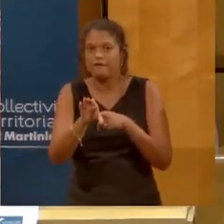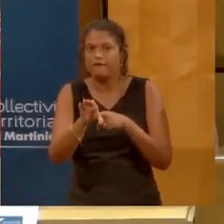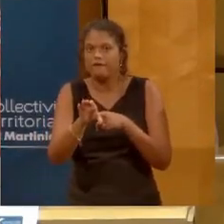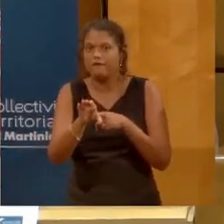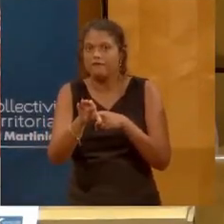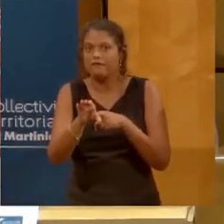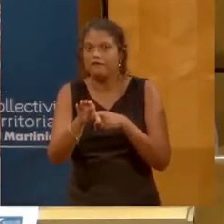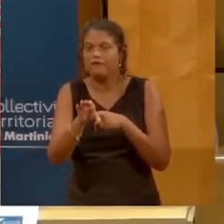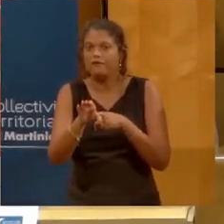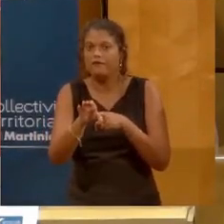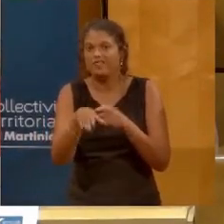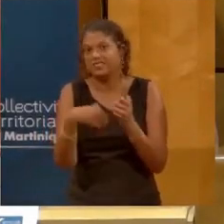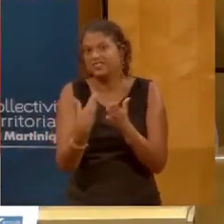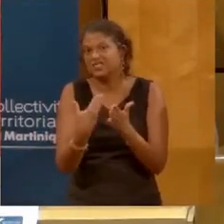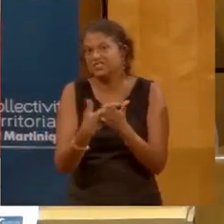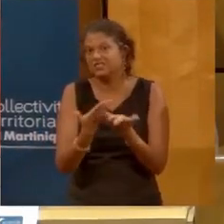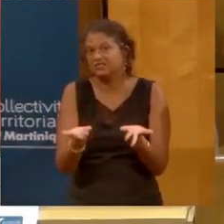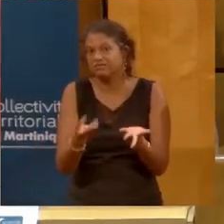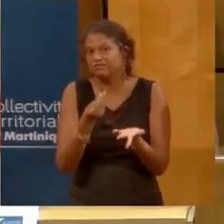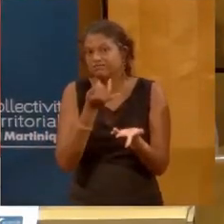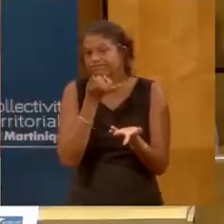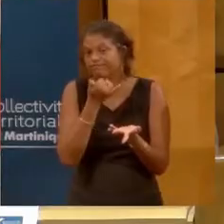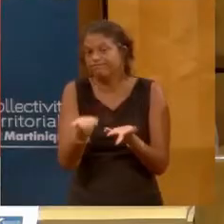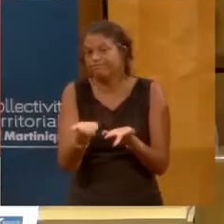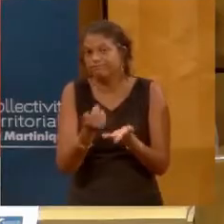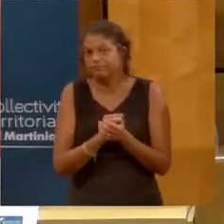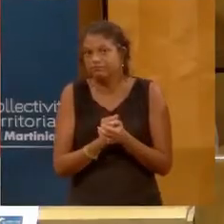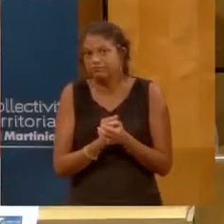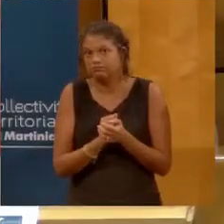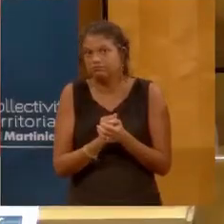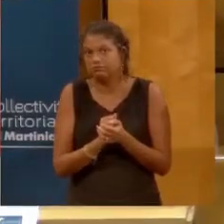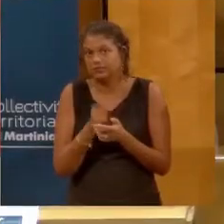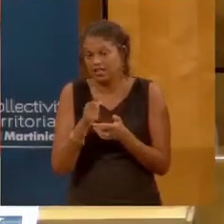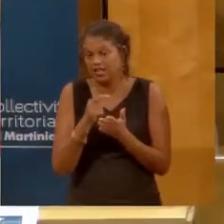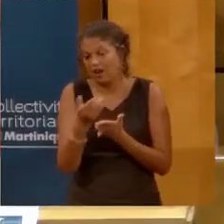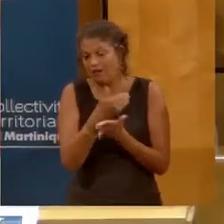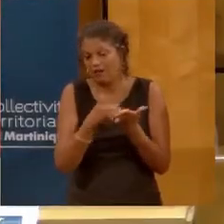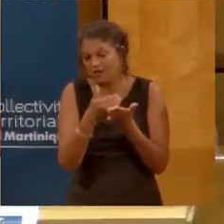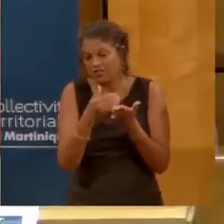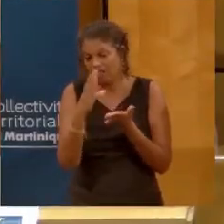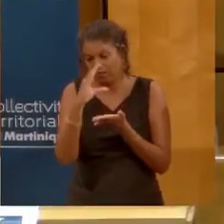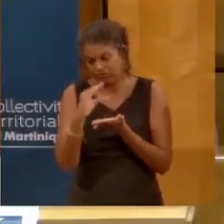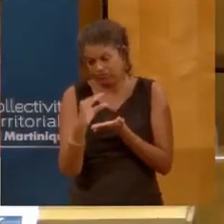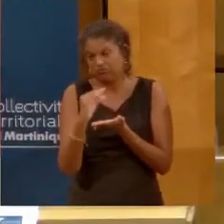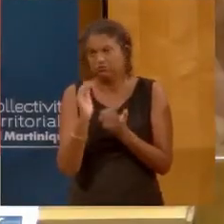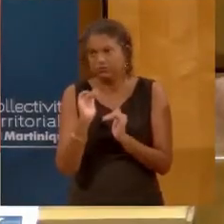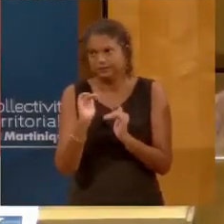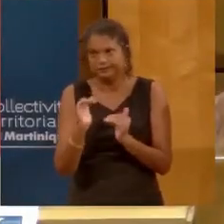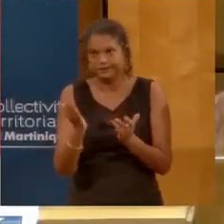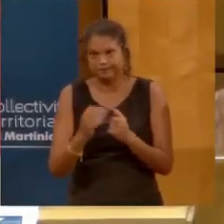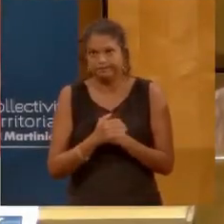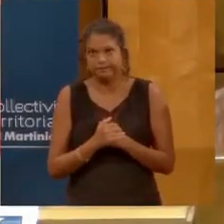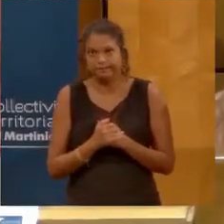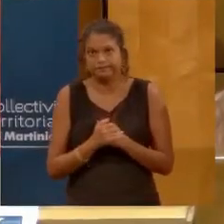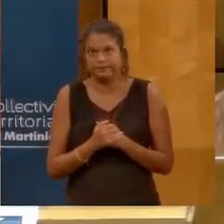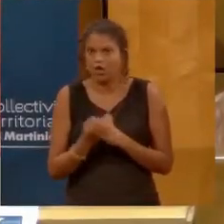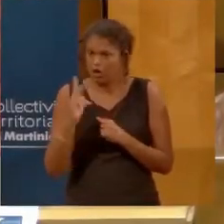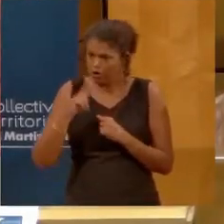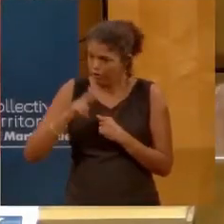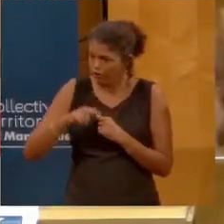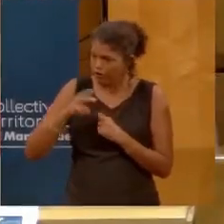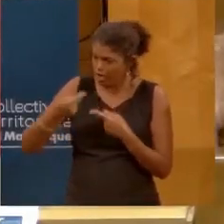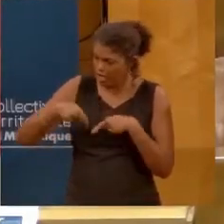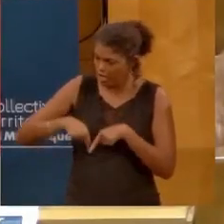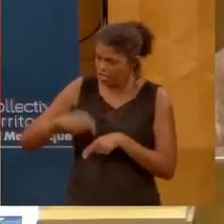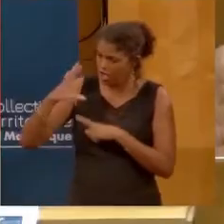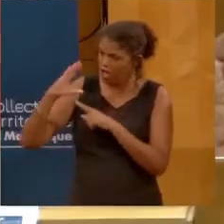ça entraîne des baisses de recettes. Donc, c'est vrai, l'État diminue, et il